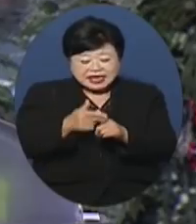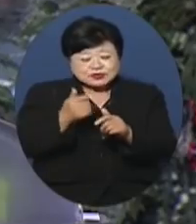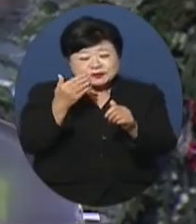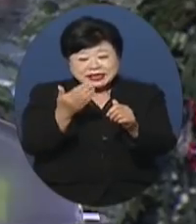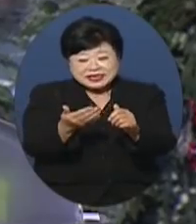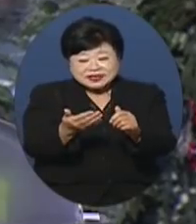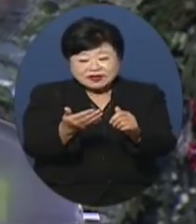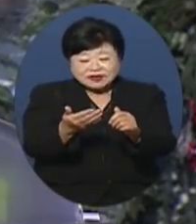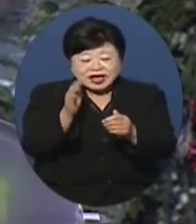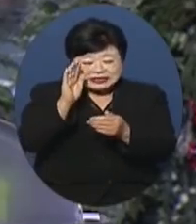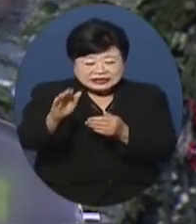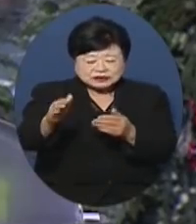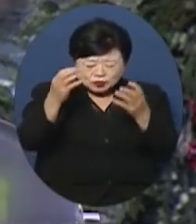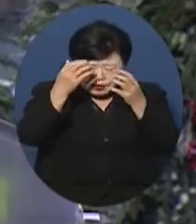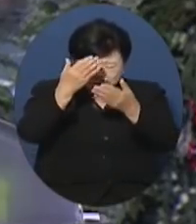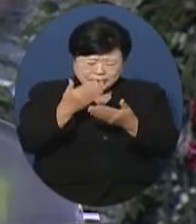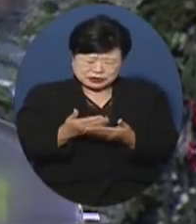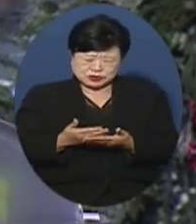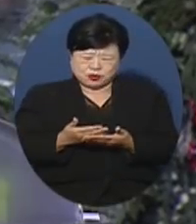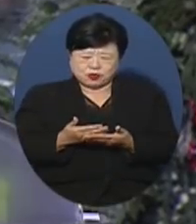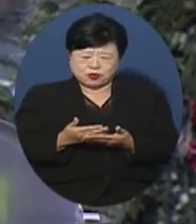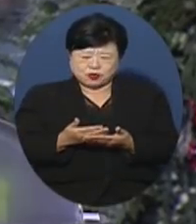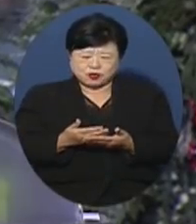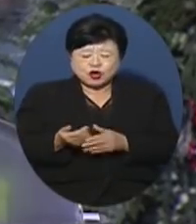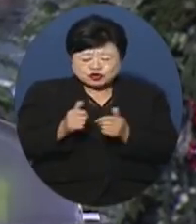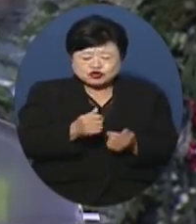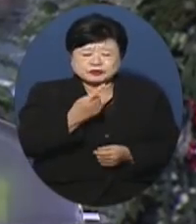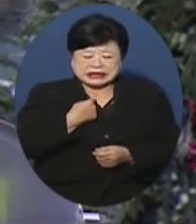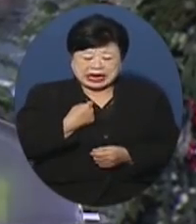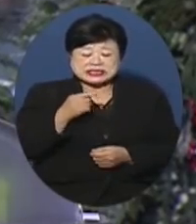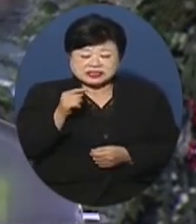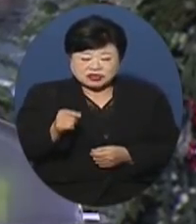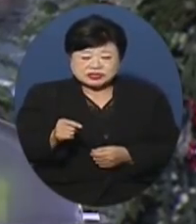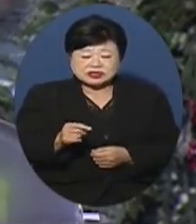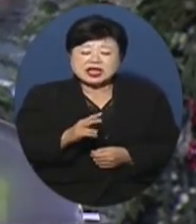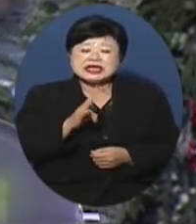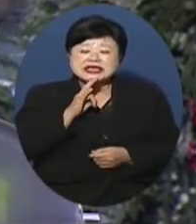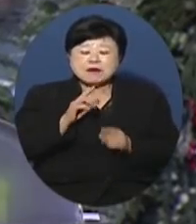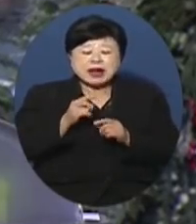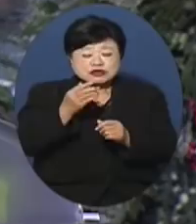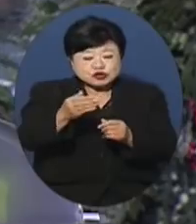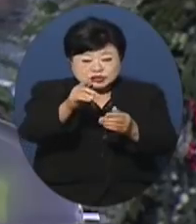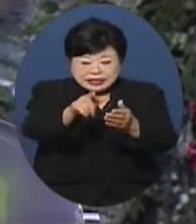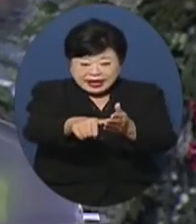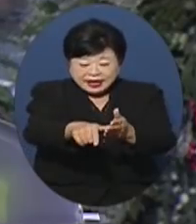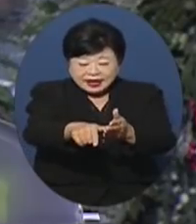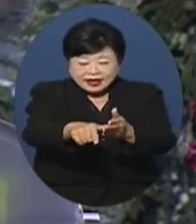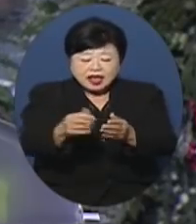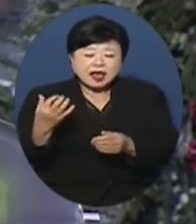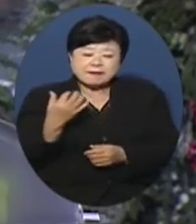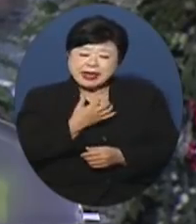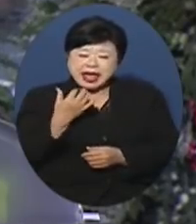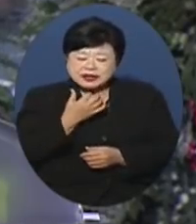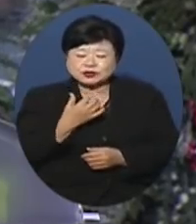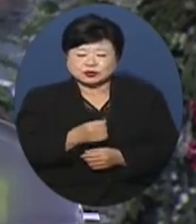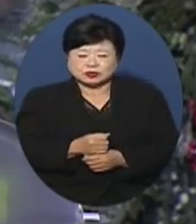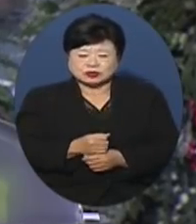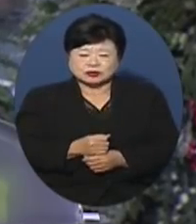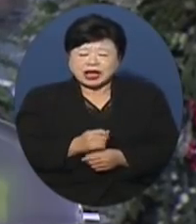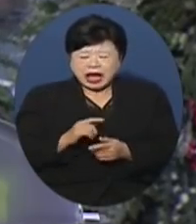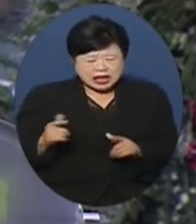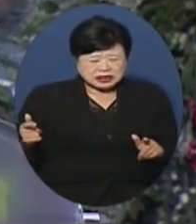예수님께서 장차 고난받으시고 죽임을 당하실 것을 예언하셨을 때 베드로는 펄쩍